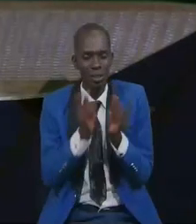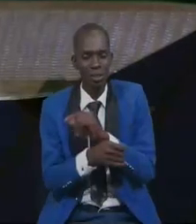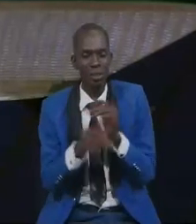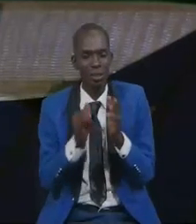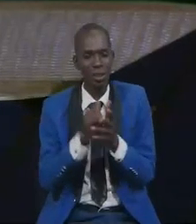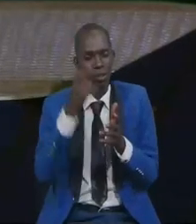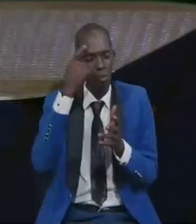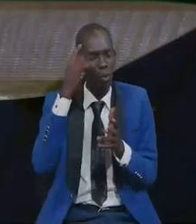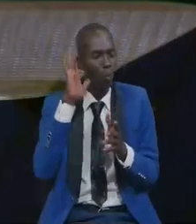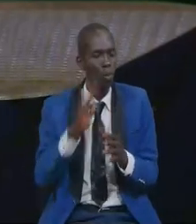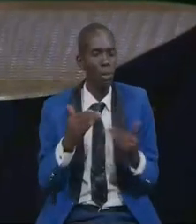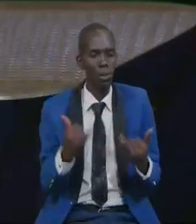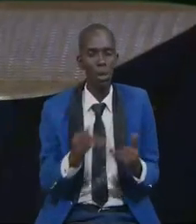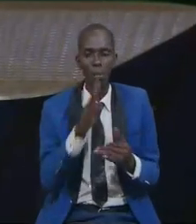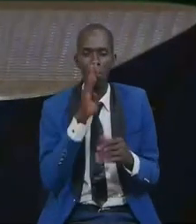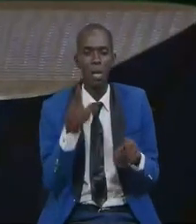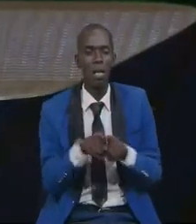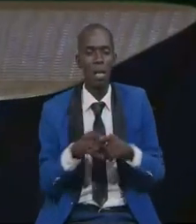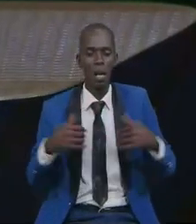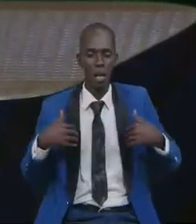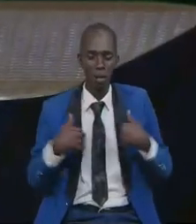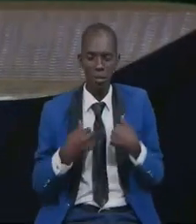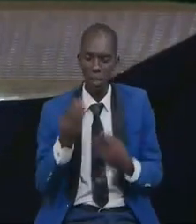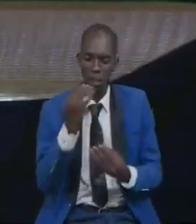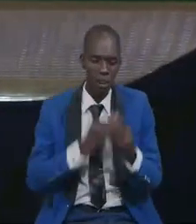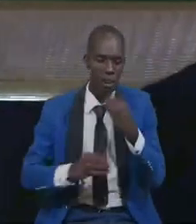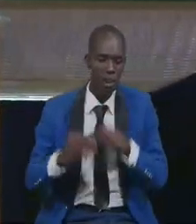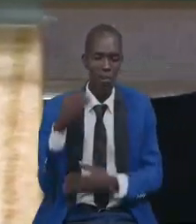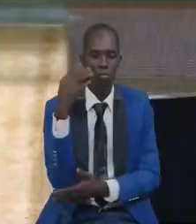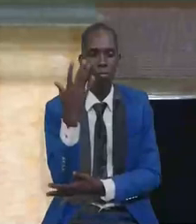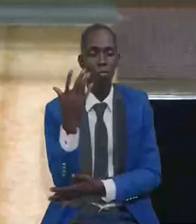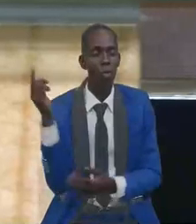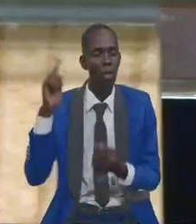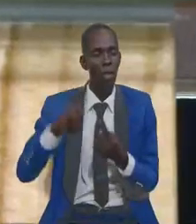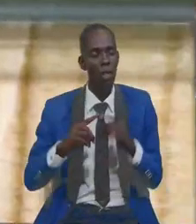l'herbe comme les animaux dans la brousse, jusqu'à ce que